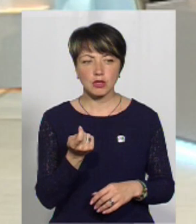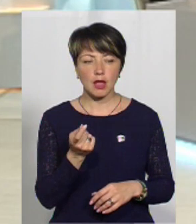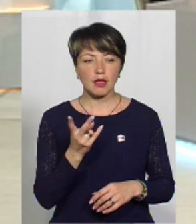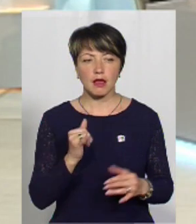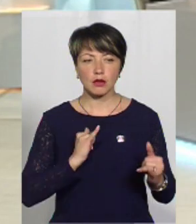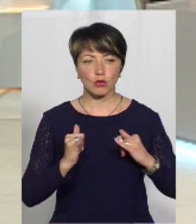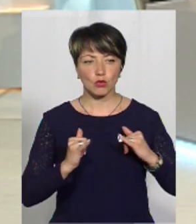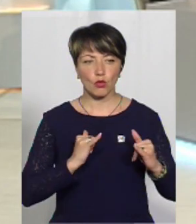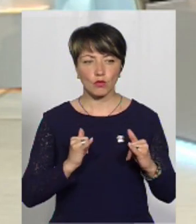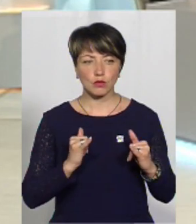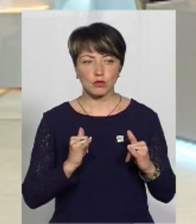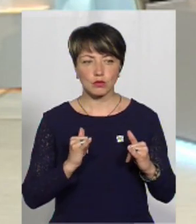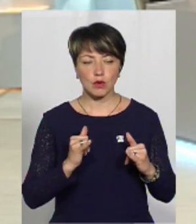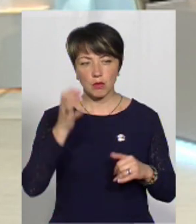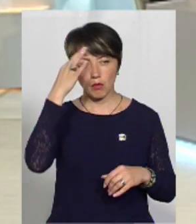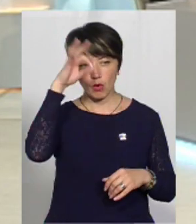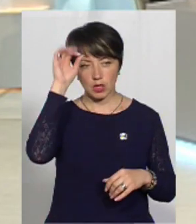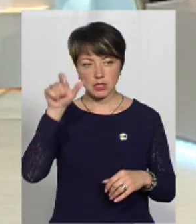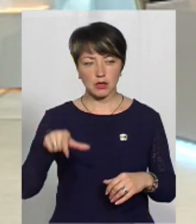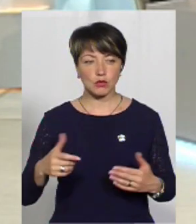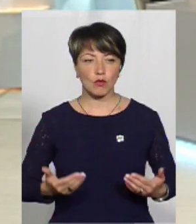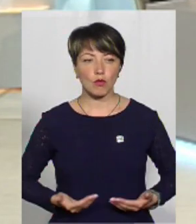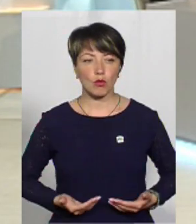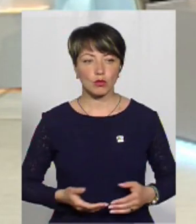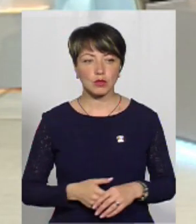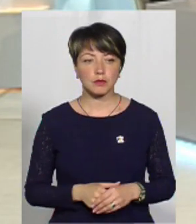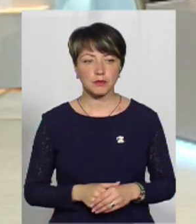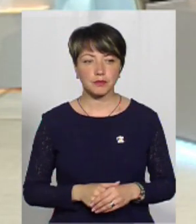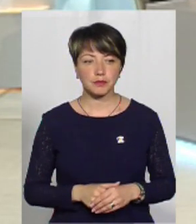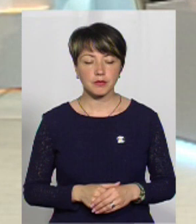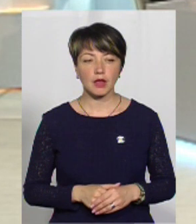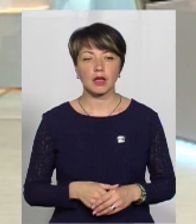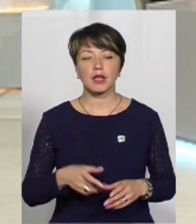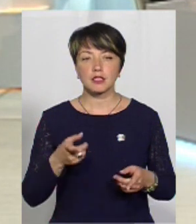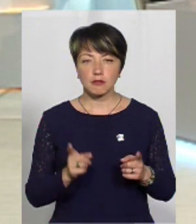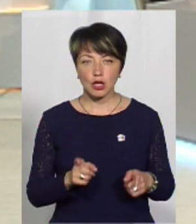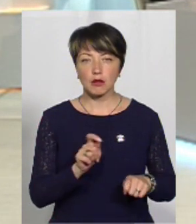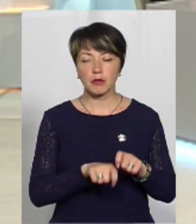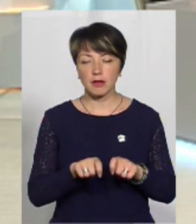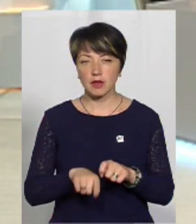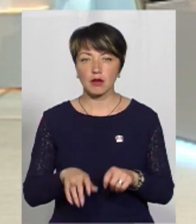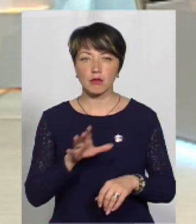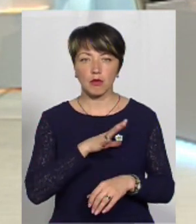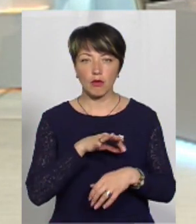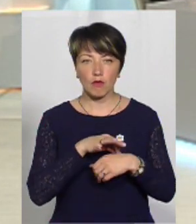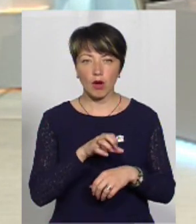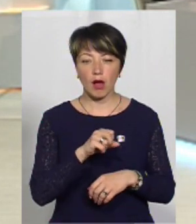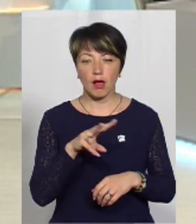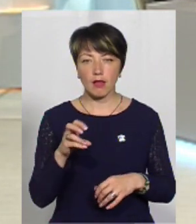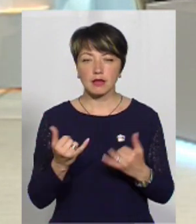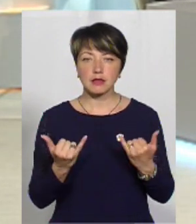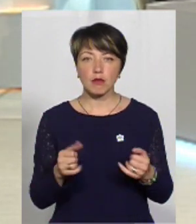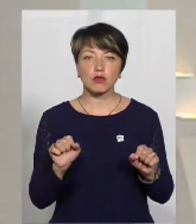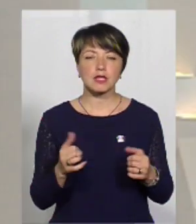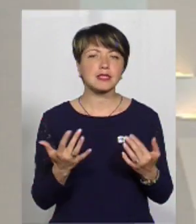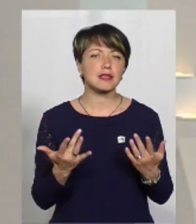якусь нетактовну поведінку поліцейського в побуті. Тобто, звичайно, перевірки проводилися, але зараз, можливо,